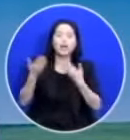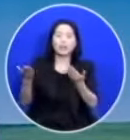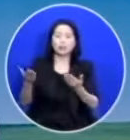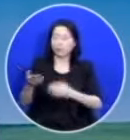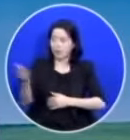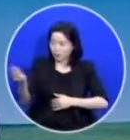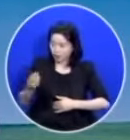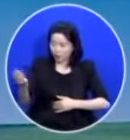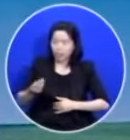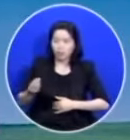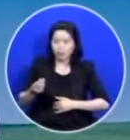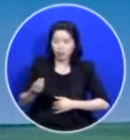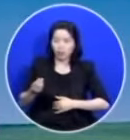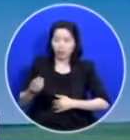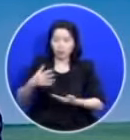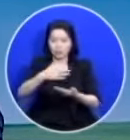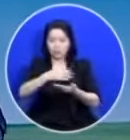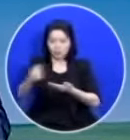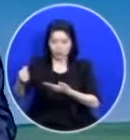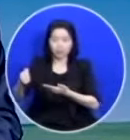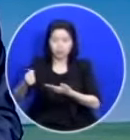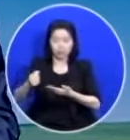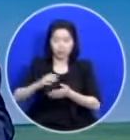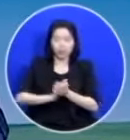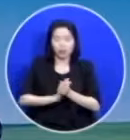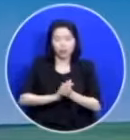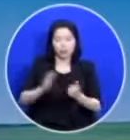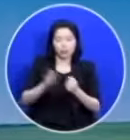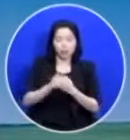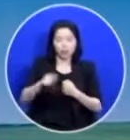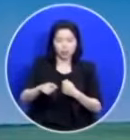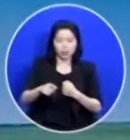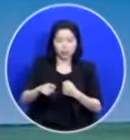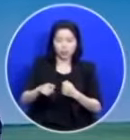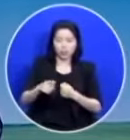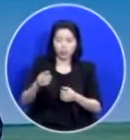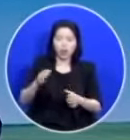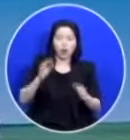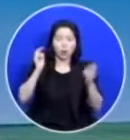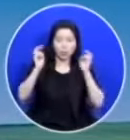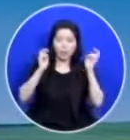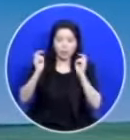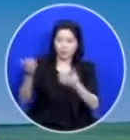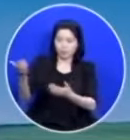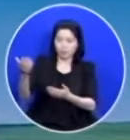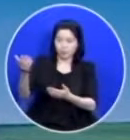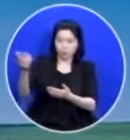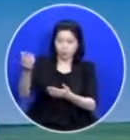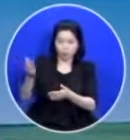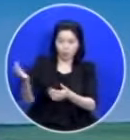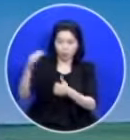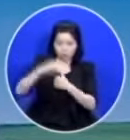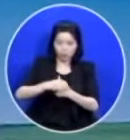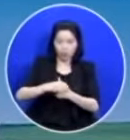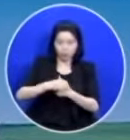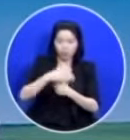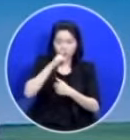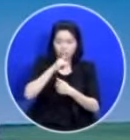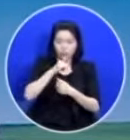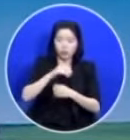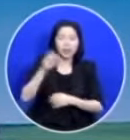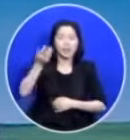갚아라 그요 그렇게 해서을 시작하셔서 지금은 30억 매출이 150억 매출 회사가